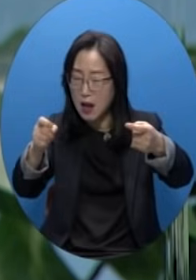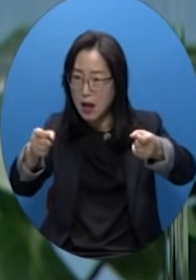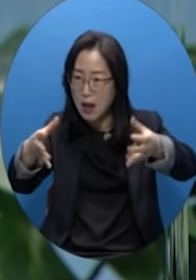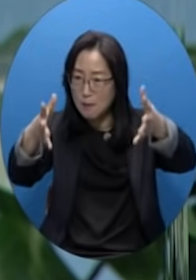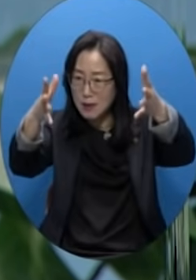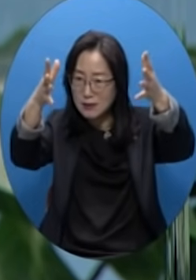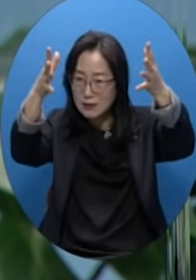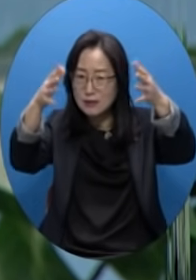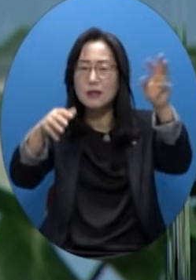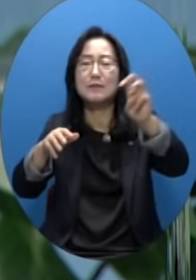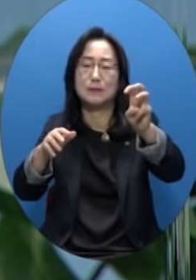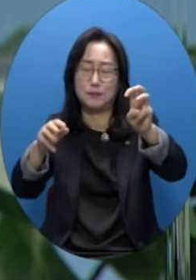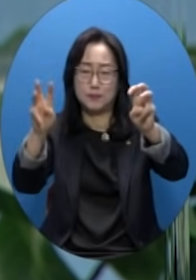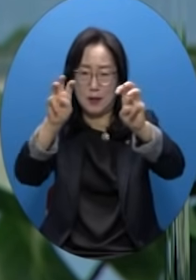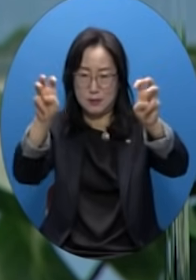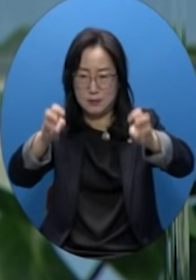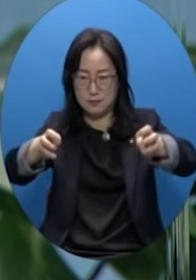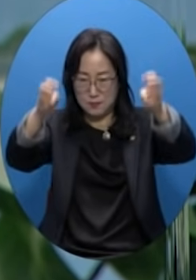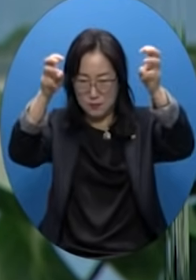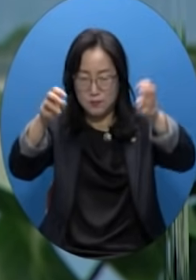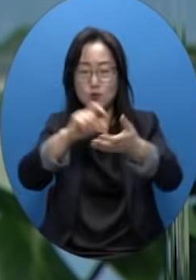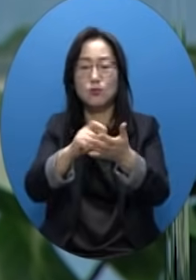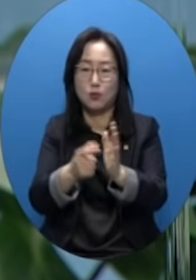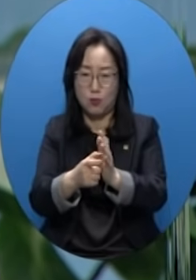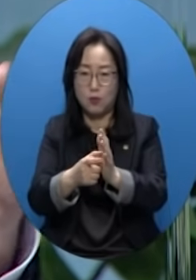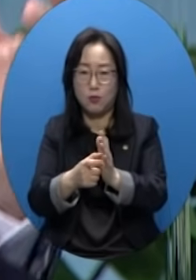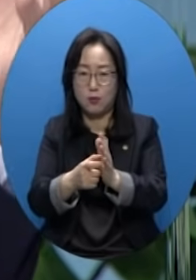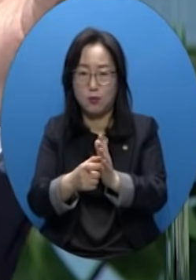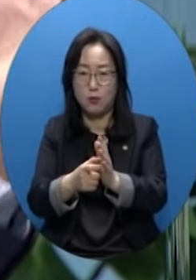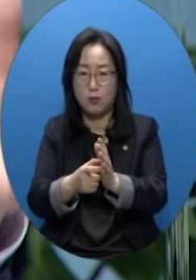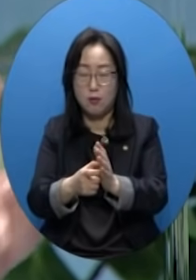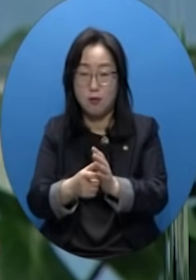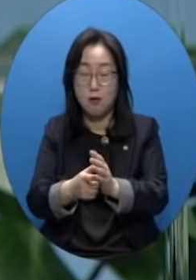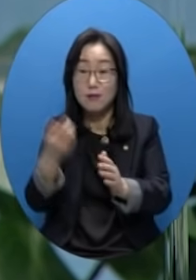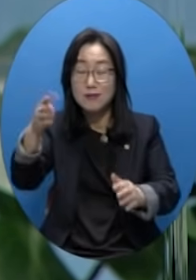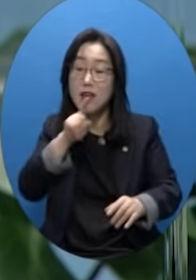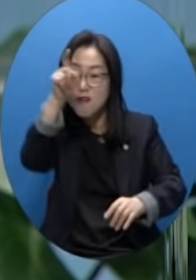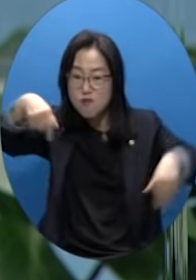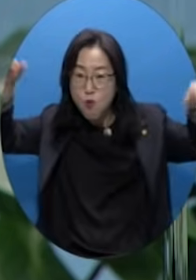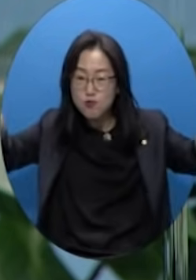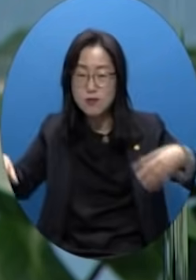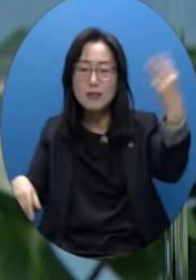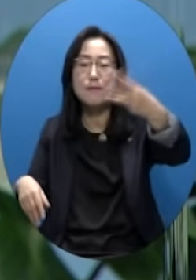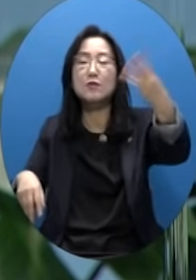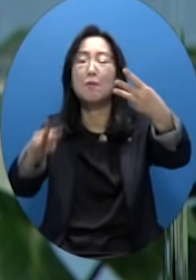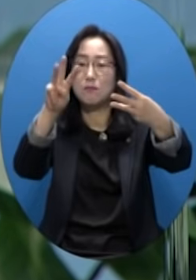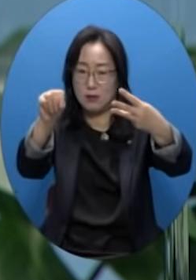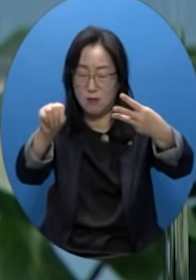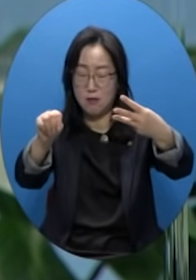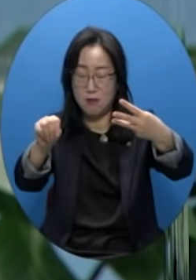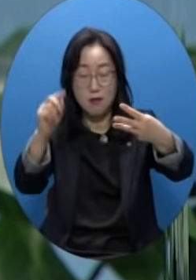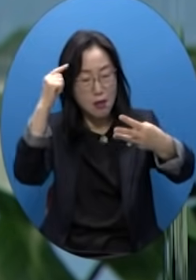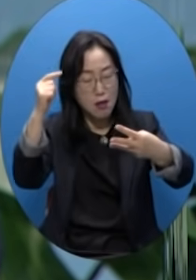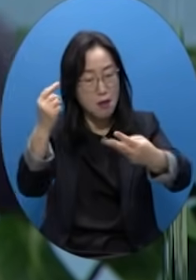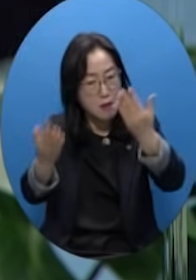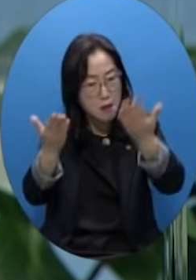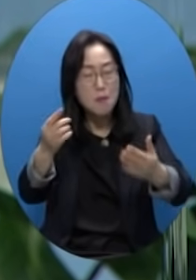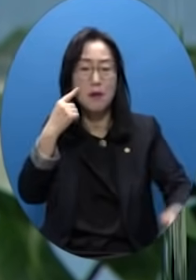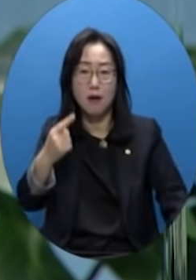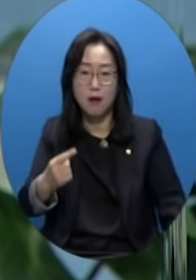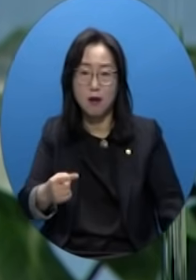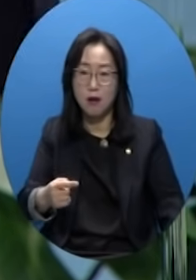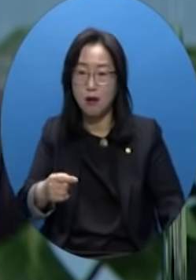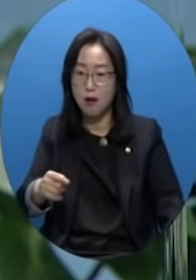37 높입니다 그런데 독 씨는 3000m 를 나가니까 아파트로 필요